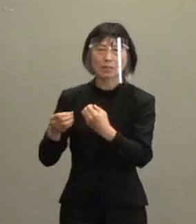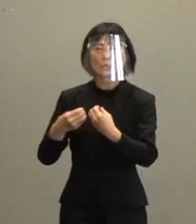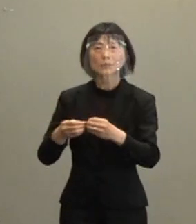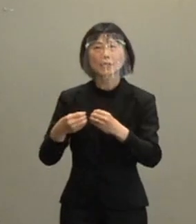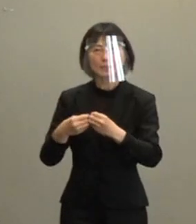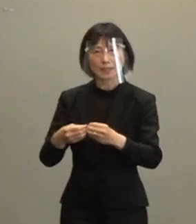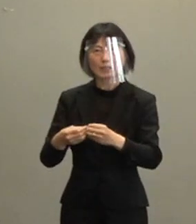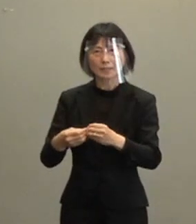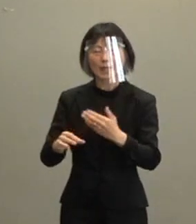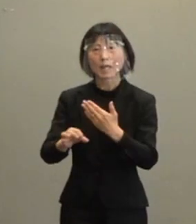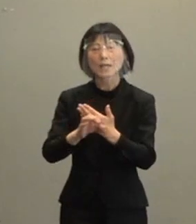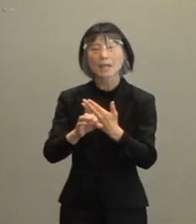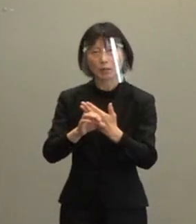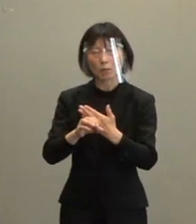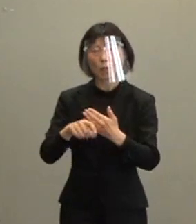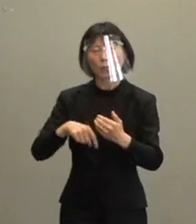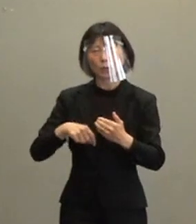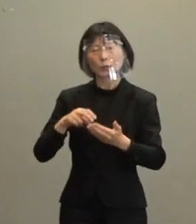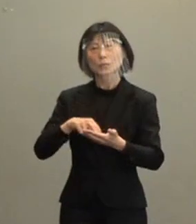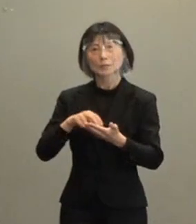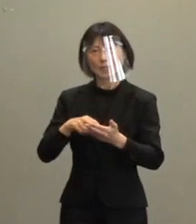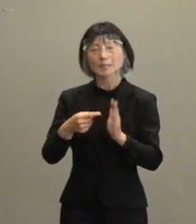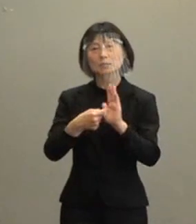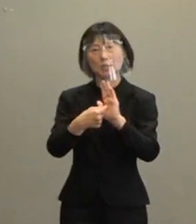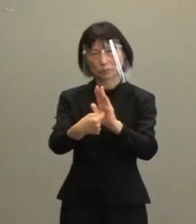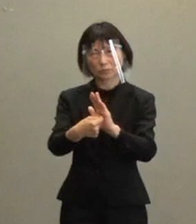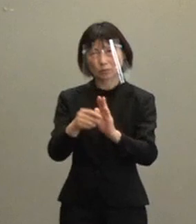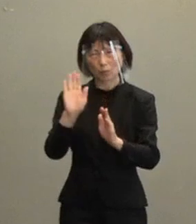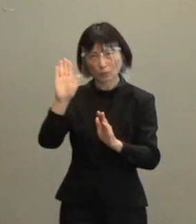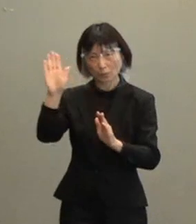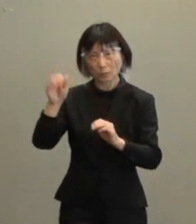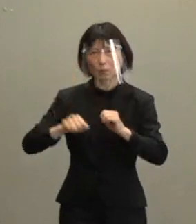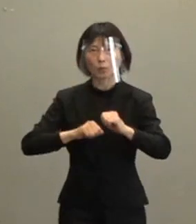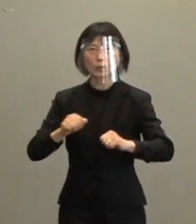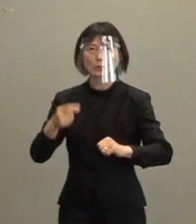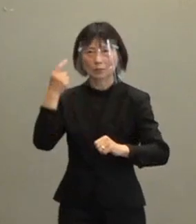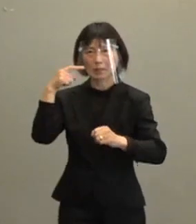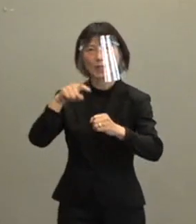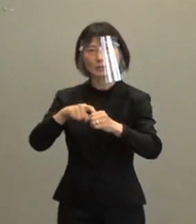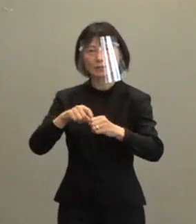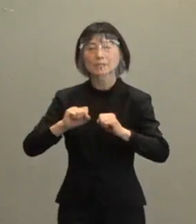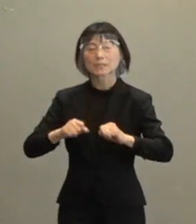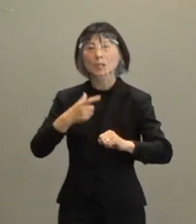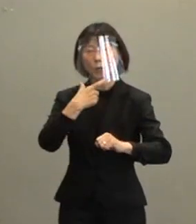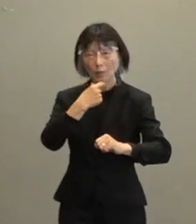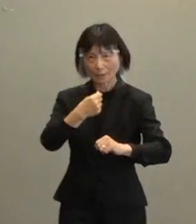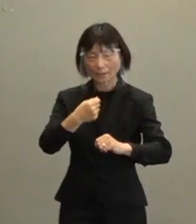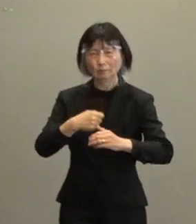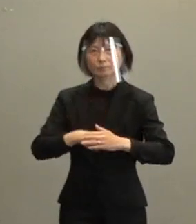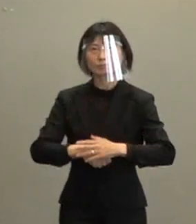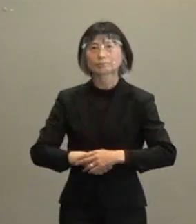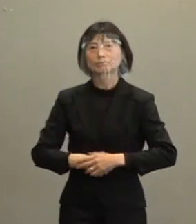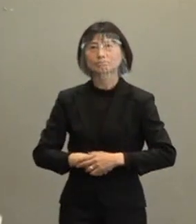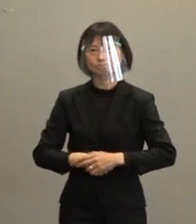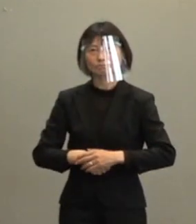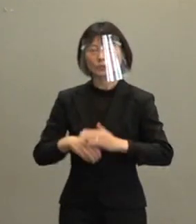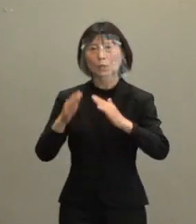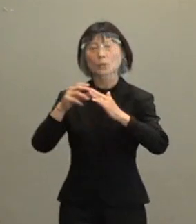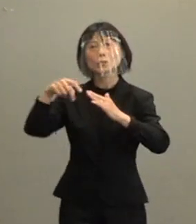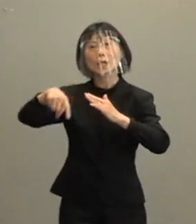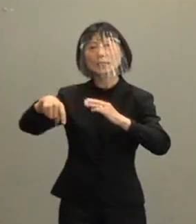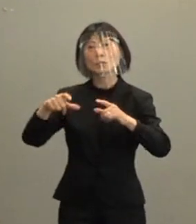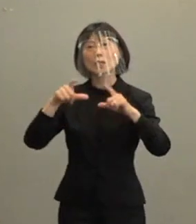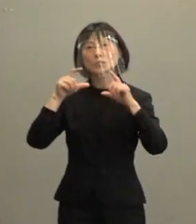的な実践例を県として示すことにより、今後の行動の目安にしていただければと考えています。屋外でのマ